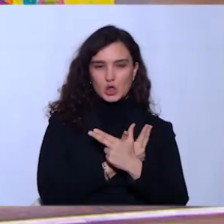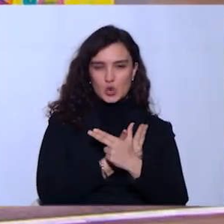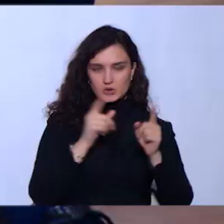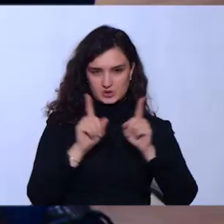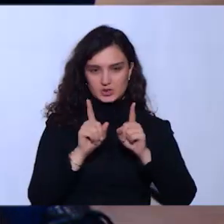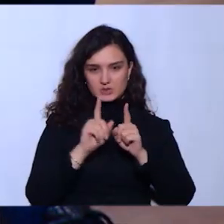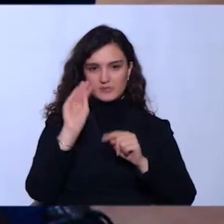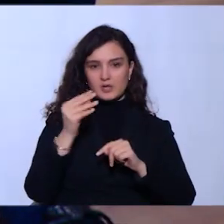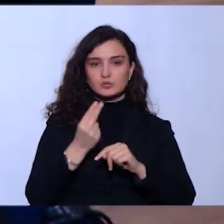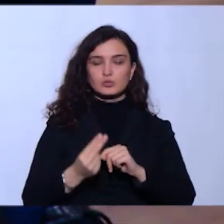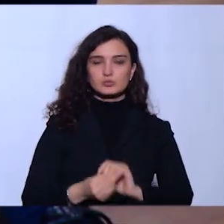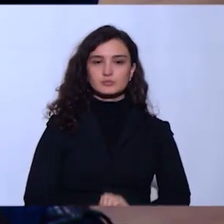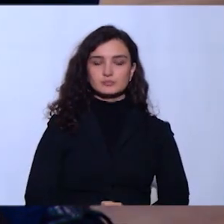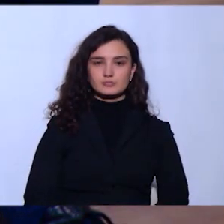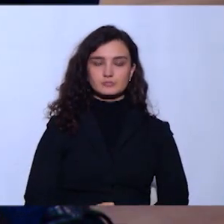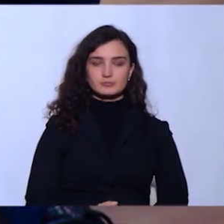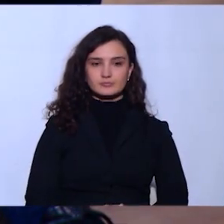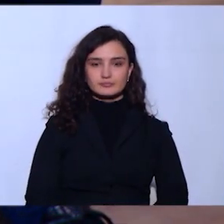ესეთი.